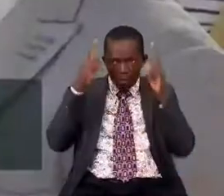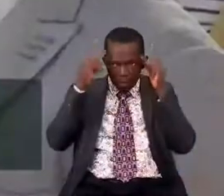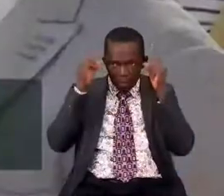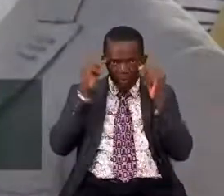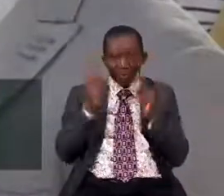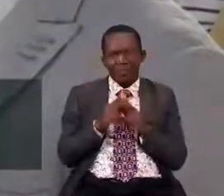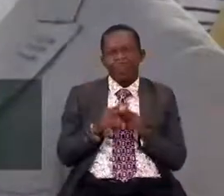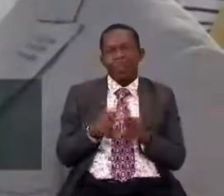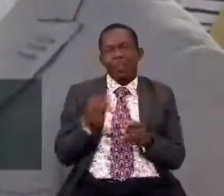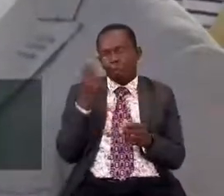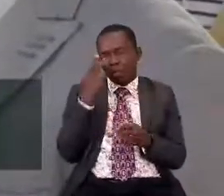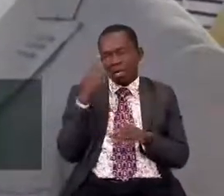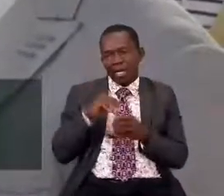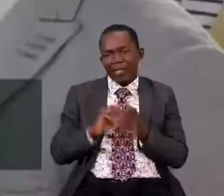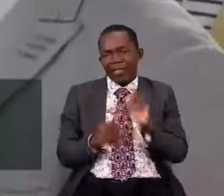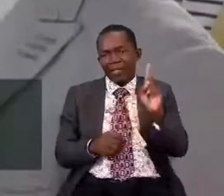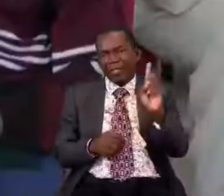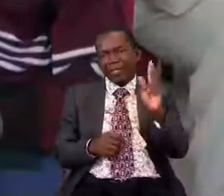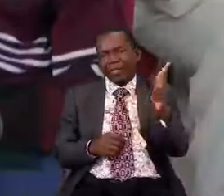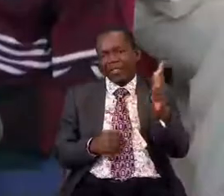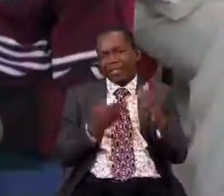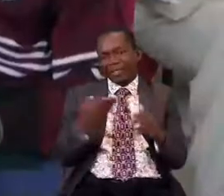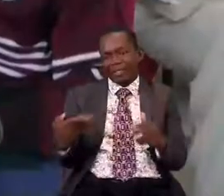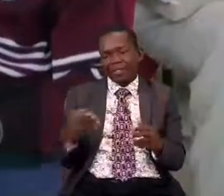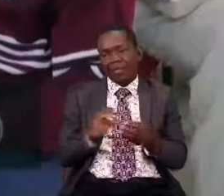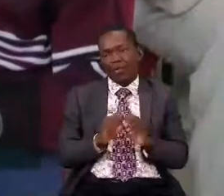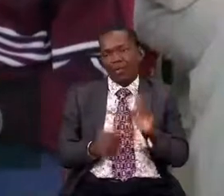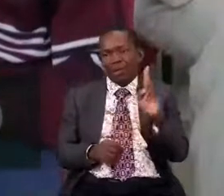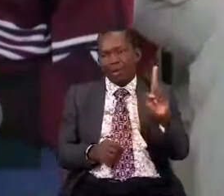promesse pour une foi active et surpassante.